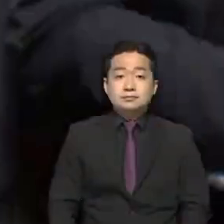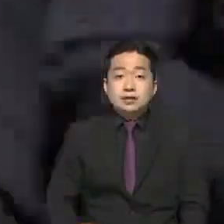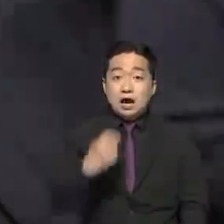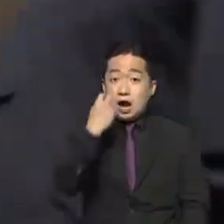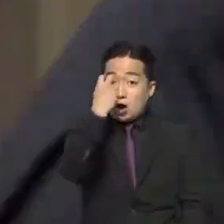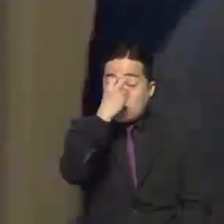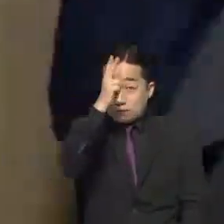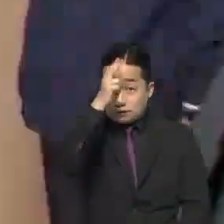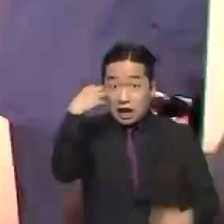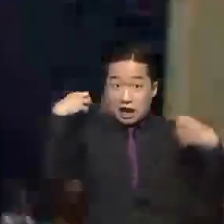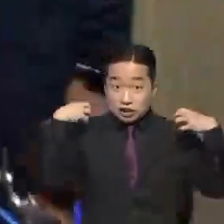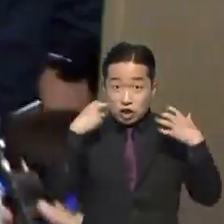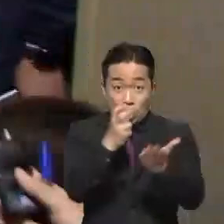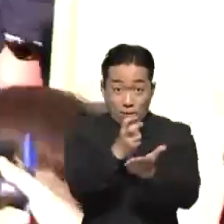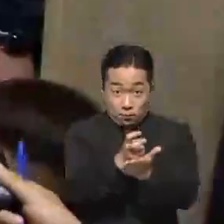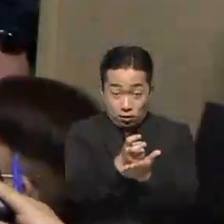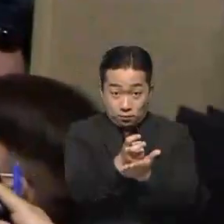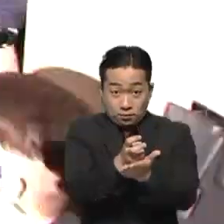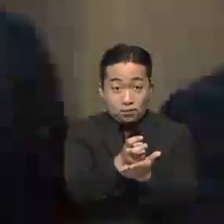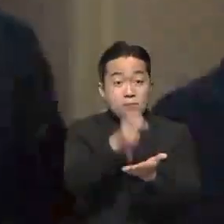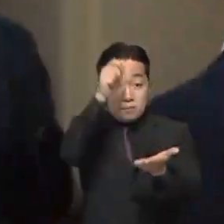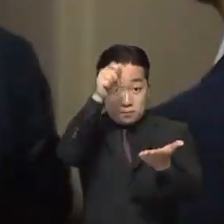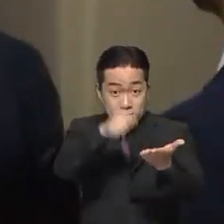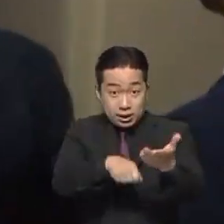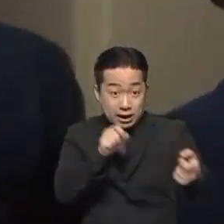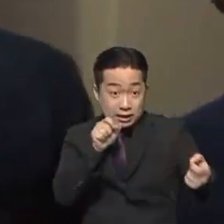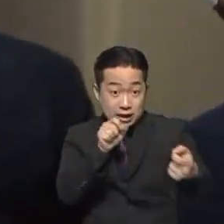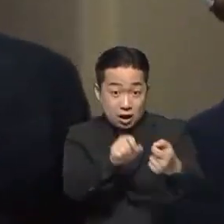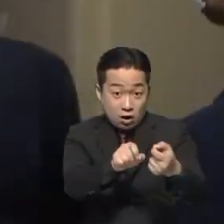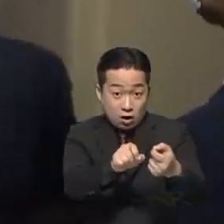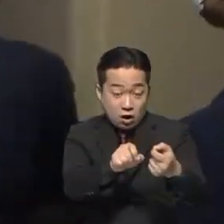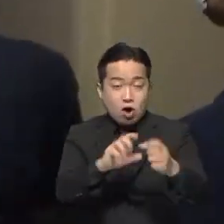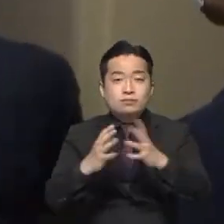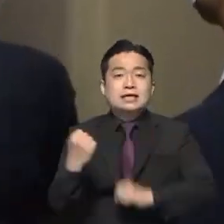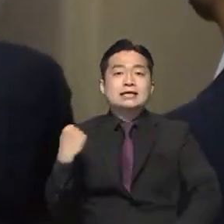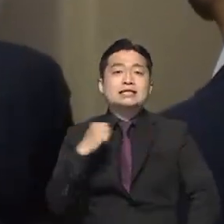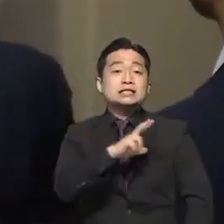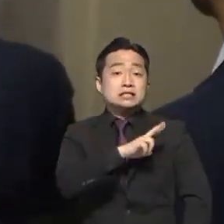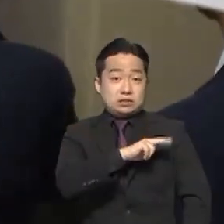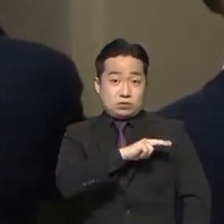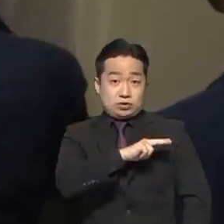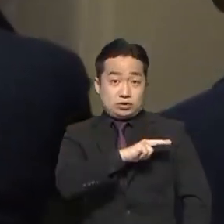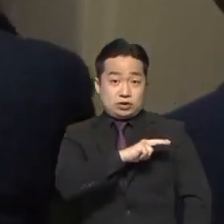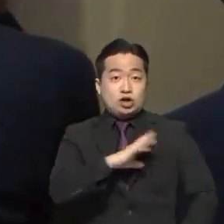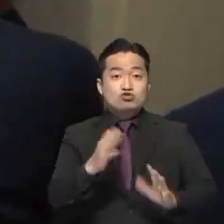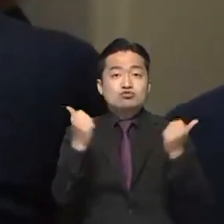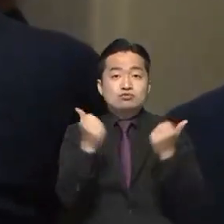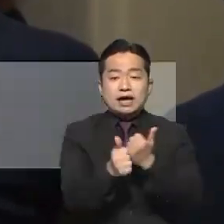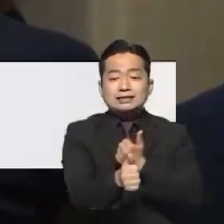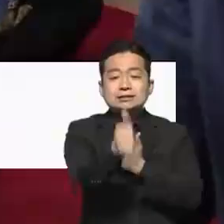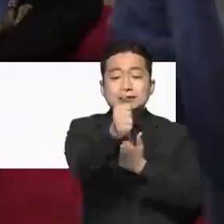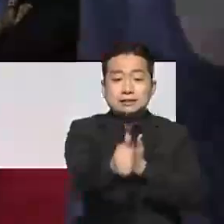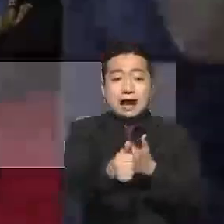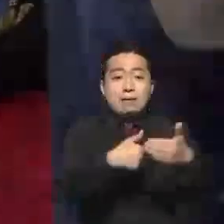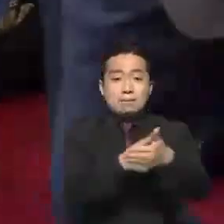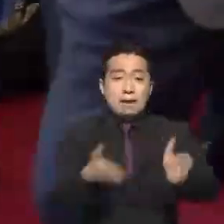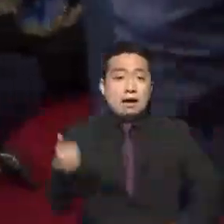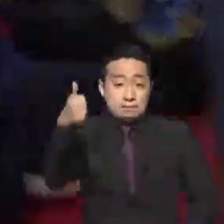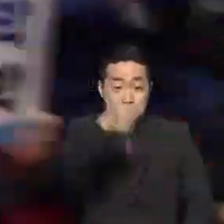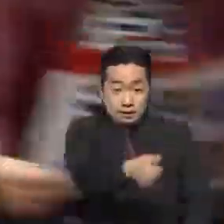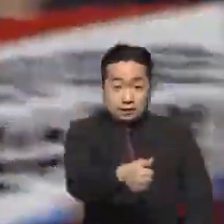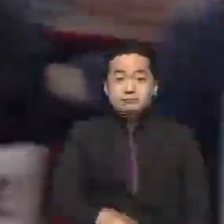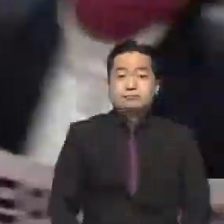검찰청법 개정안 표결이 예정된 국회 본회의를 앞둔 시각 국민의힘 의원들이 국회의장실로 몰려갔습니다.